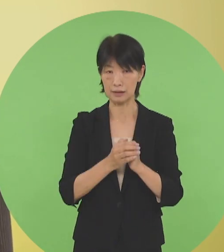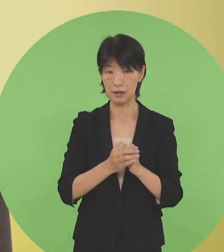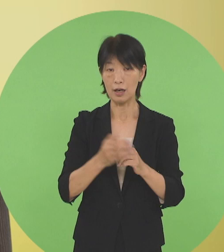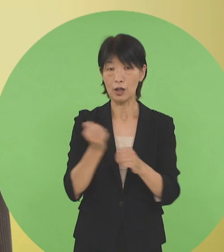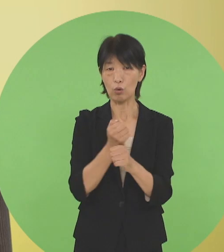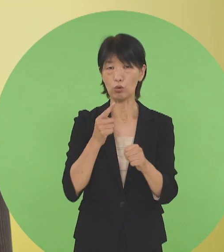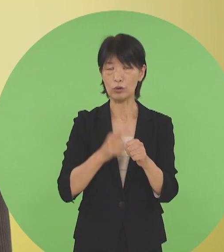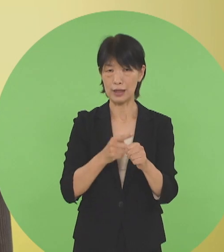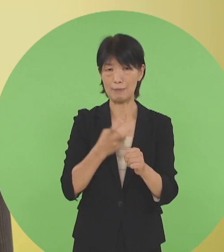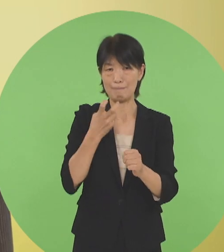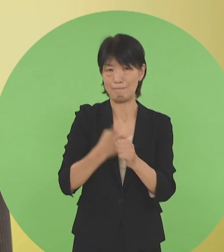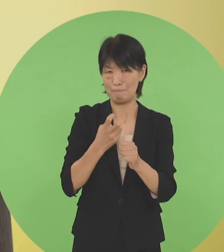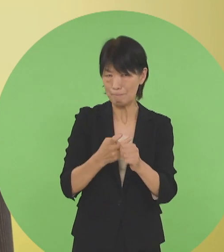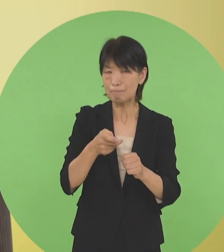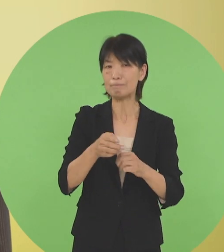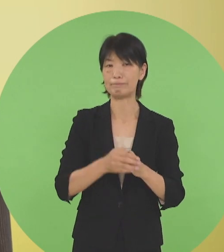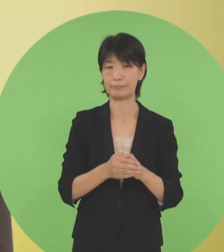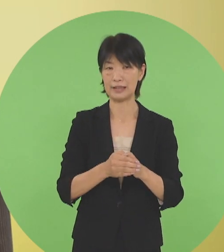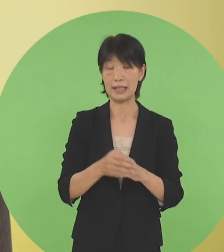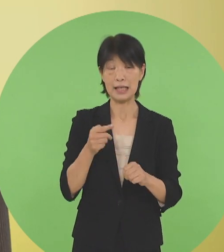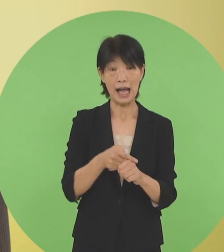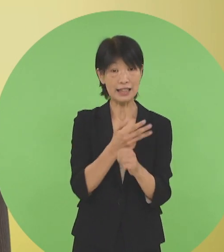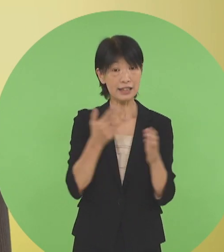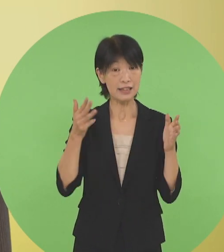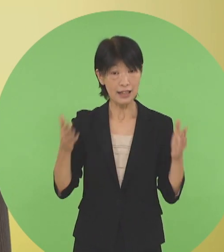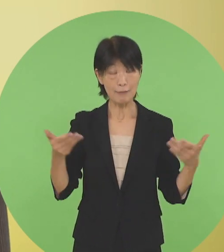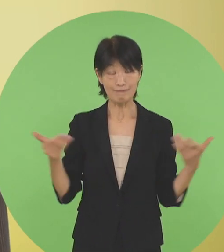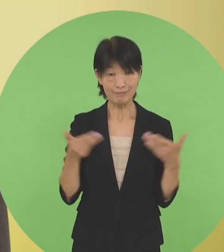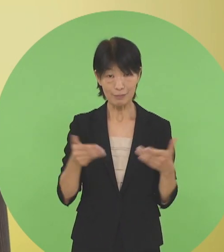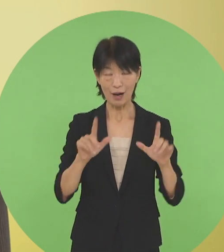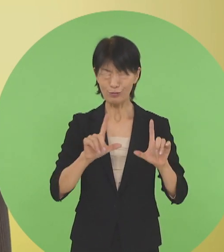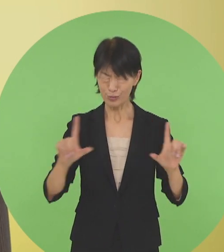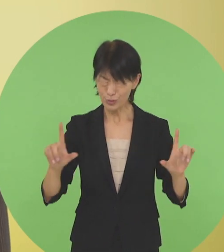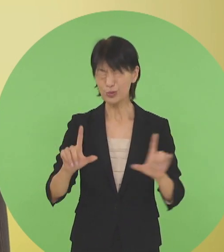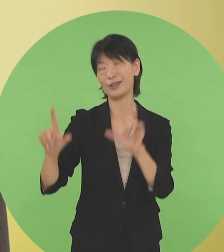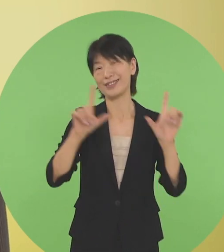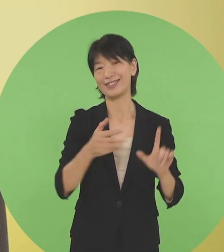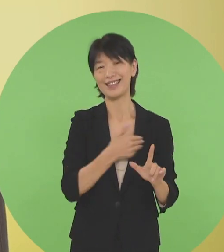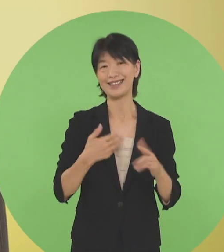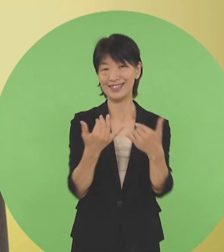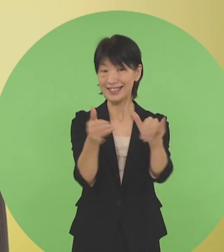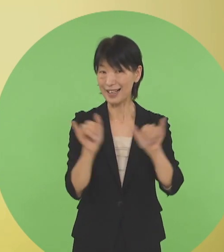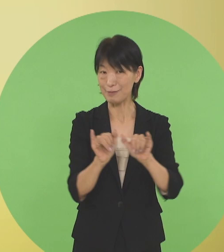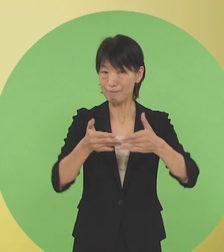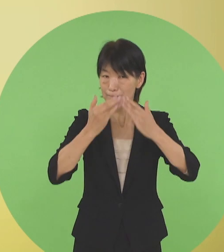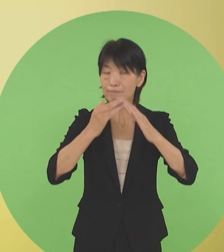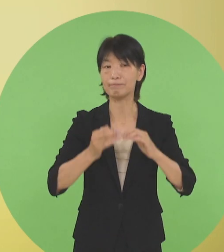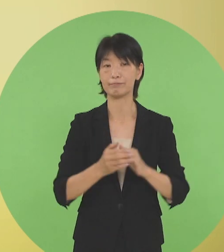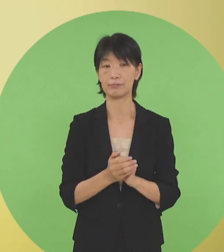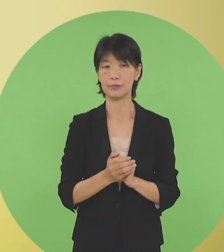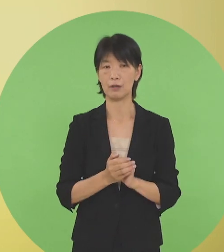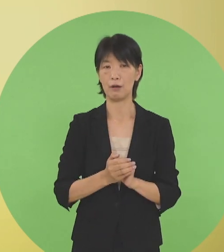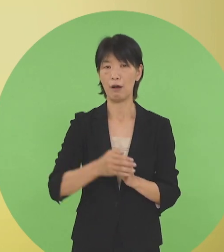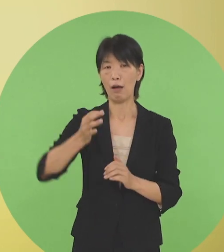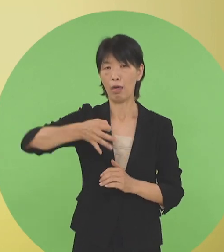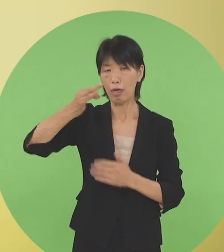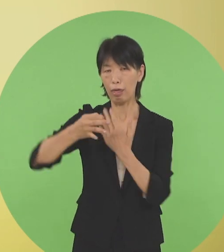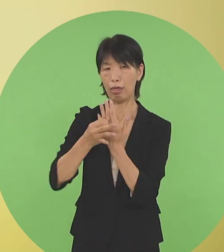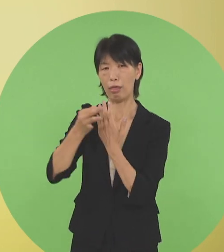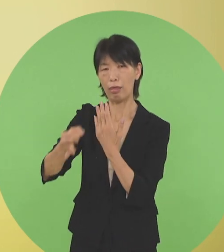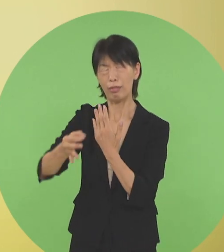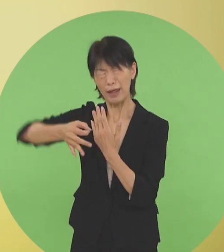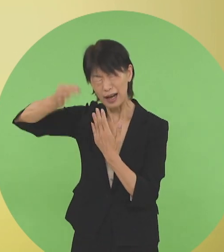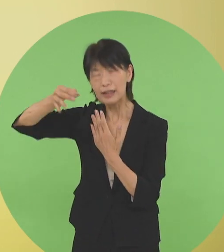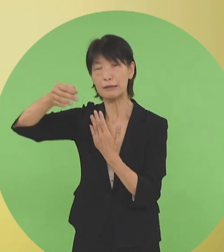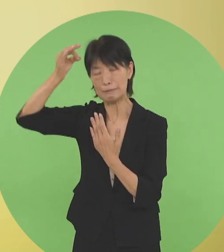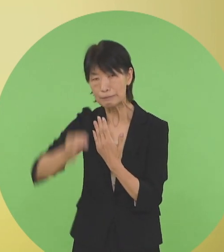働時間を厳しく規制して8時間働けば普通に暮らせる社会を作ります。高すぎる国民健康保